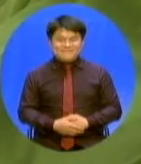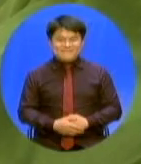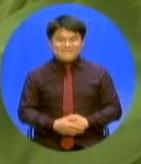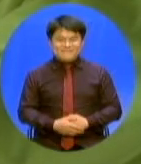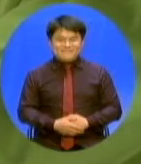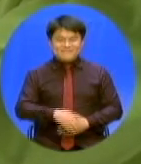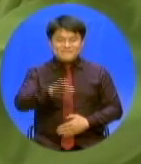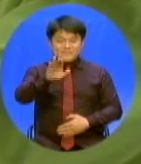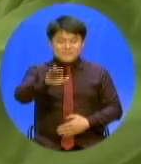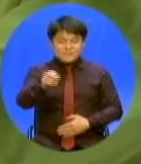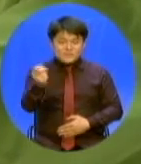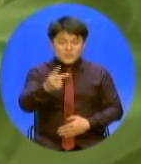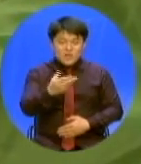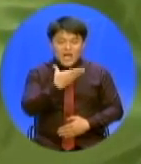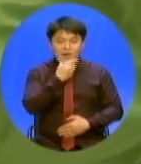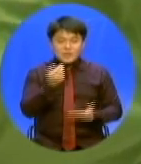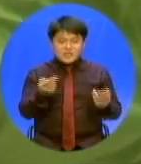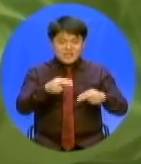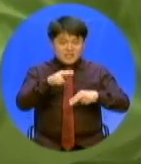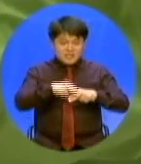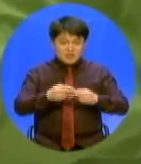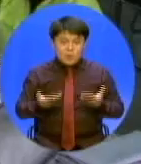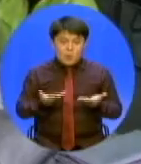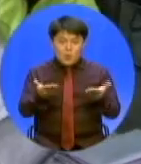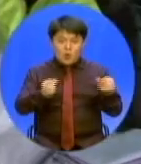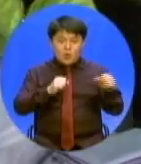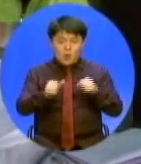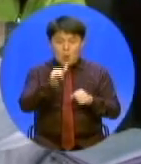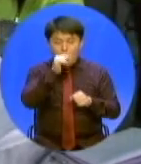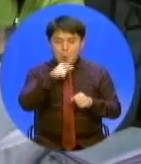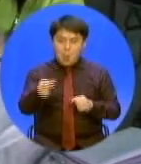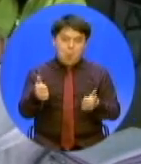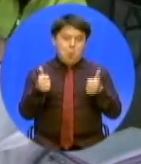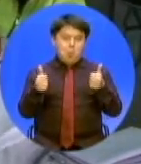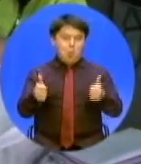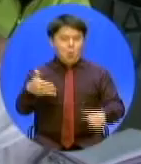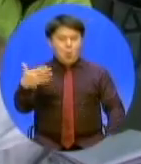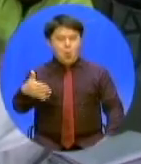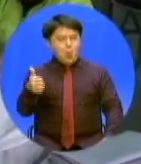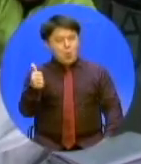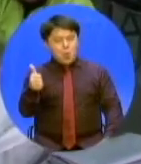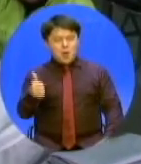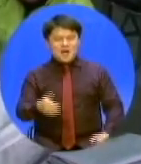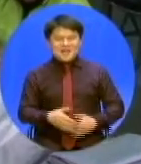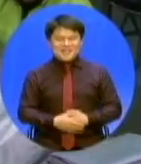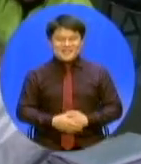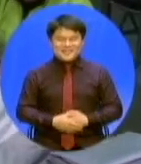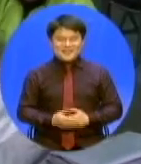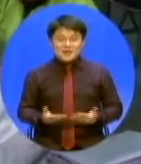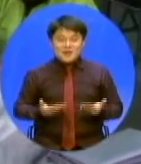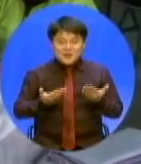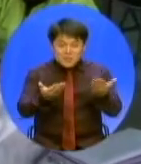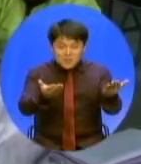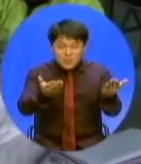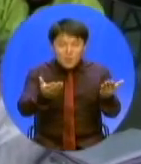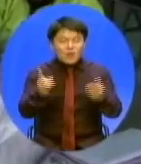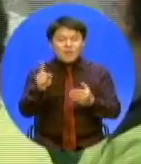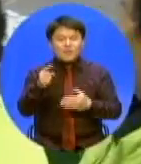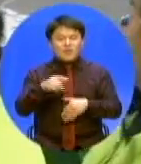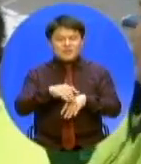그리고 또 행복 일자리 네. 또 이 봉사 활동 하시는데 네. 와 대단하시네요. 네. 네. 봉사가 생활입니다,